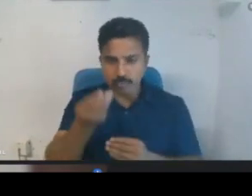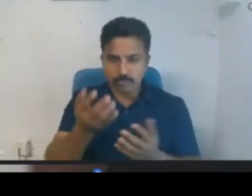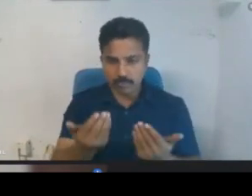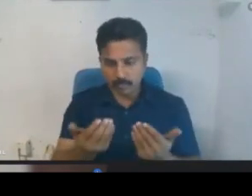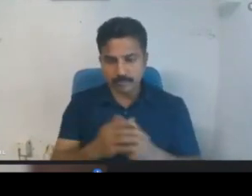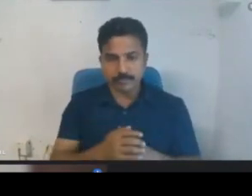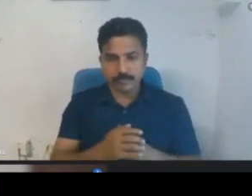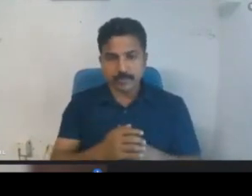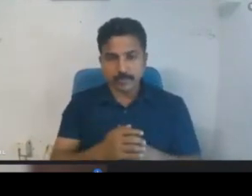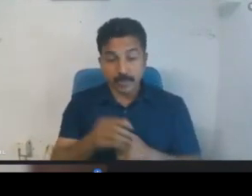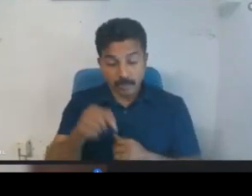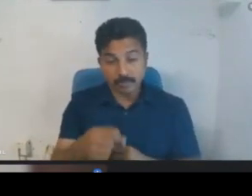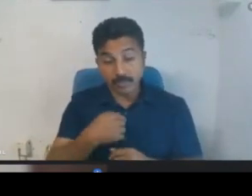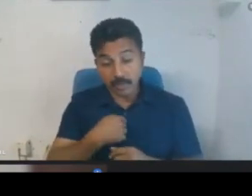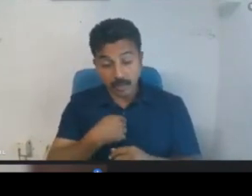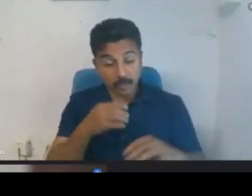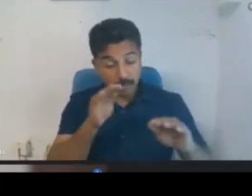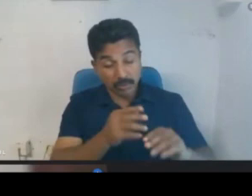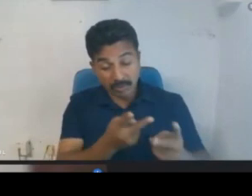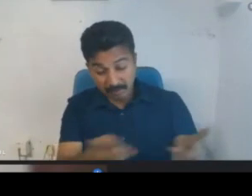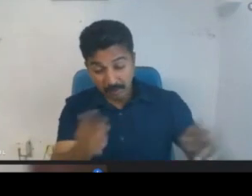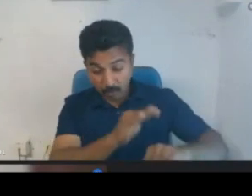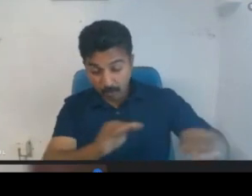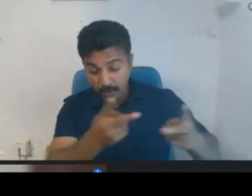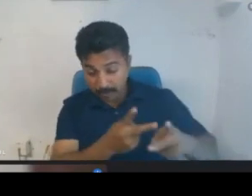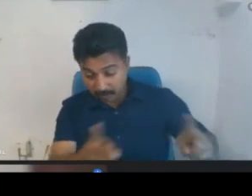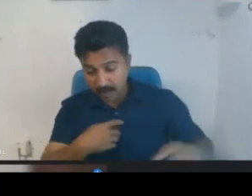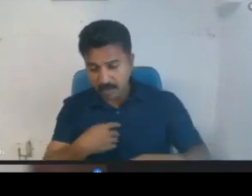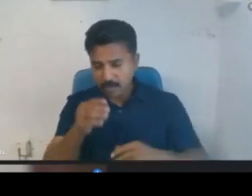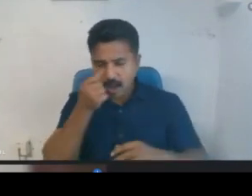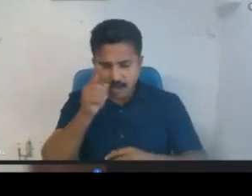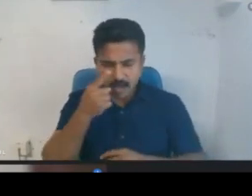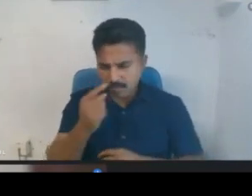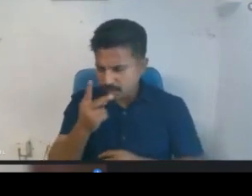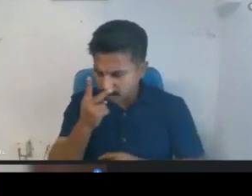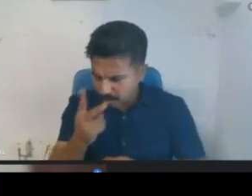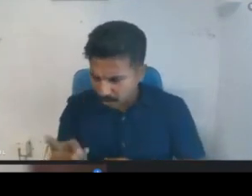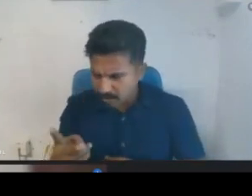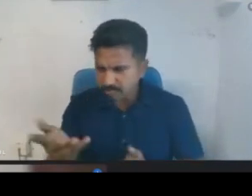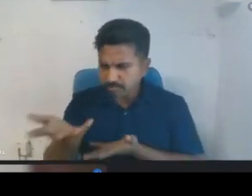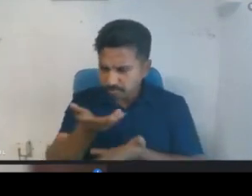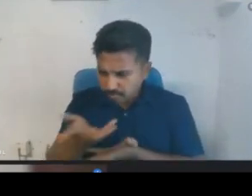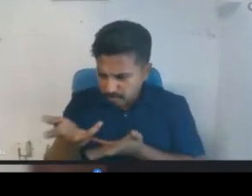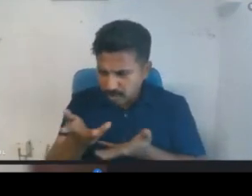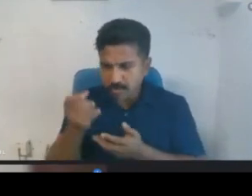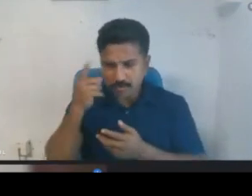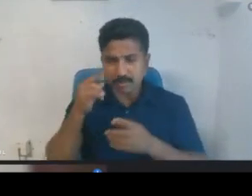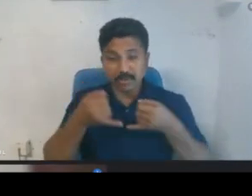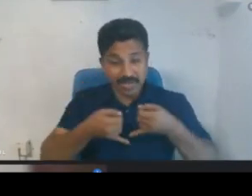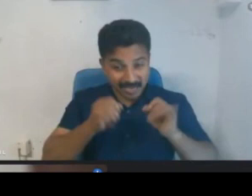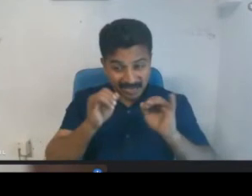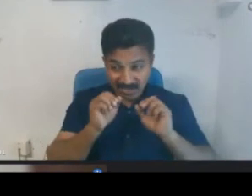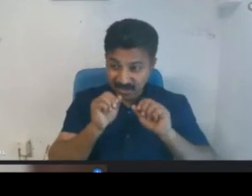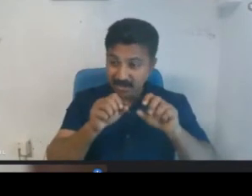ഡിസ്കസ് ചെയ്യാം. ഇപ്പം ഞാൻ പല കുട്ടികളുടെ പാരൻസിൽ കണ്ടെത്തിയതും ഇപ്പം അതിപ്പോൾ നമ്മുടെ ഇന്ത്യൻ